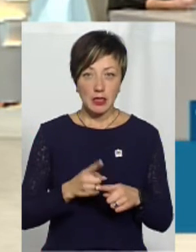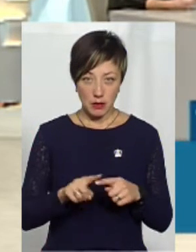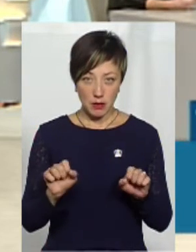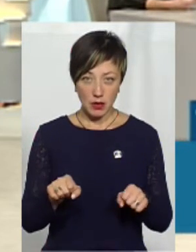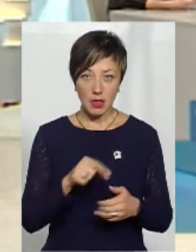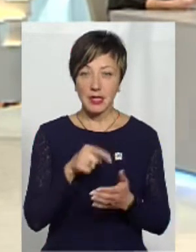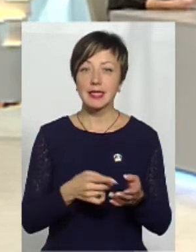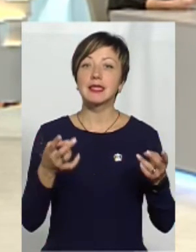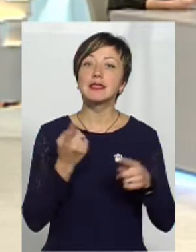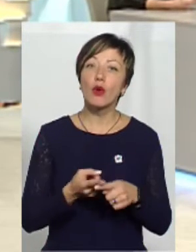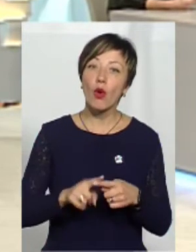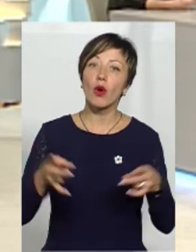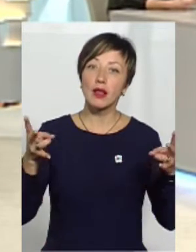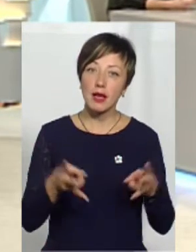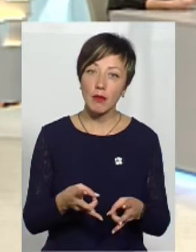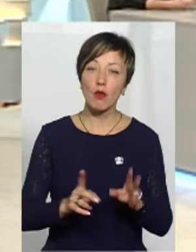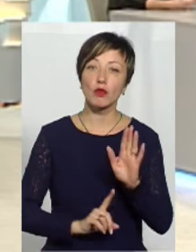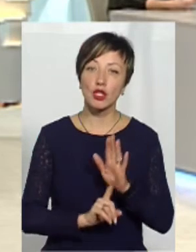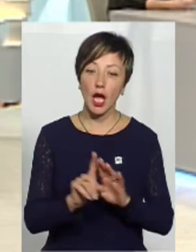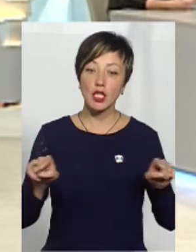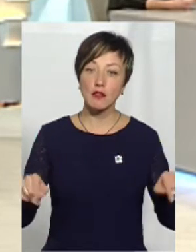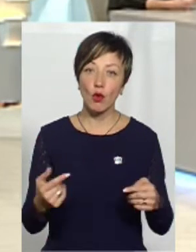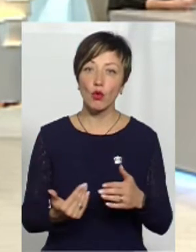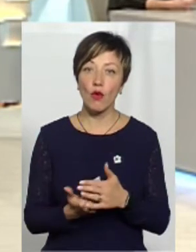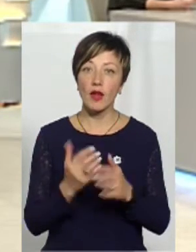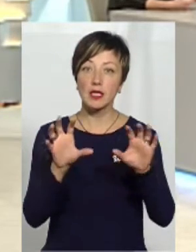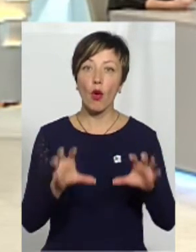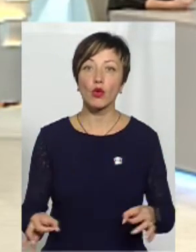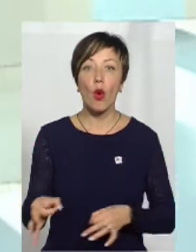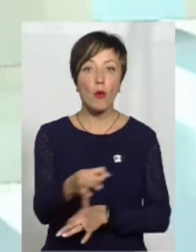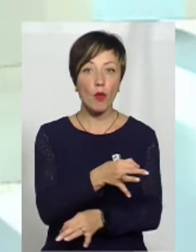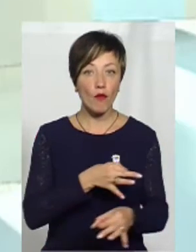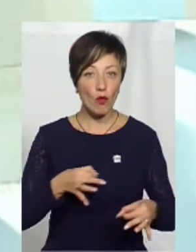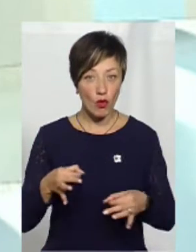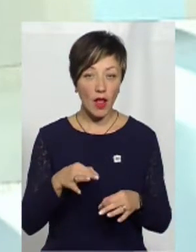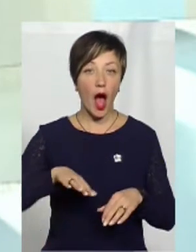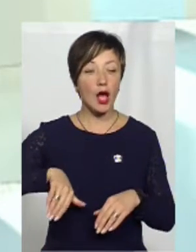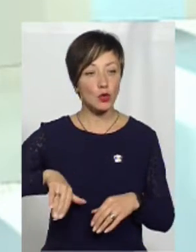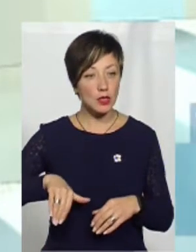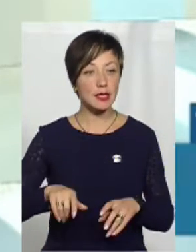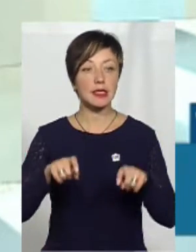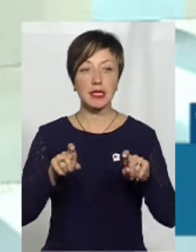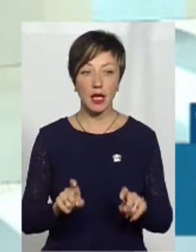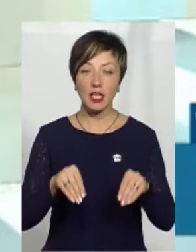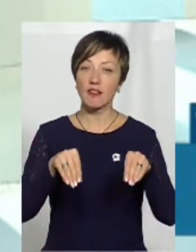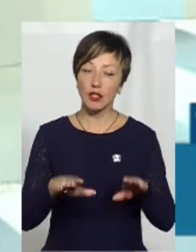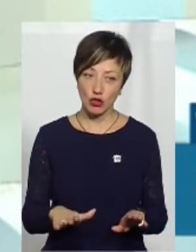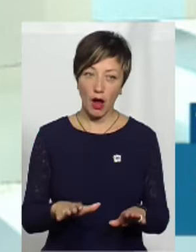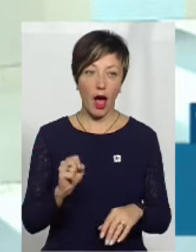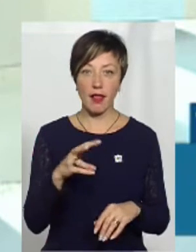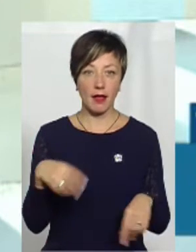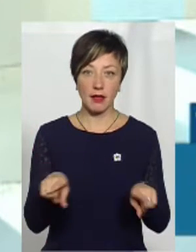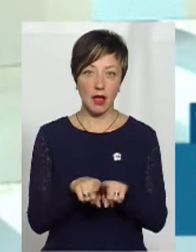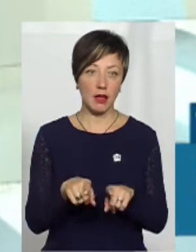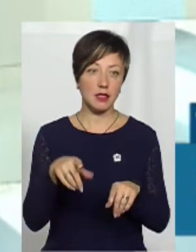із цього треба було і починати. Створювати новий закон, обговорювати ще раз, як я казала, а тоді сідати і вирішувати. А не